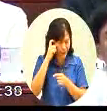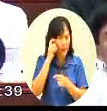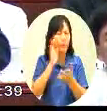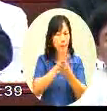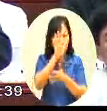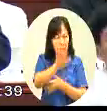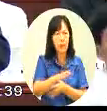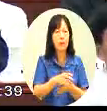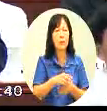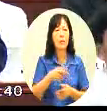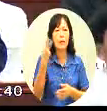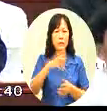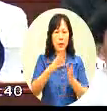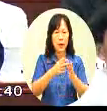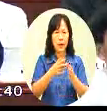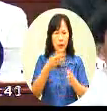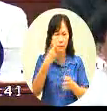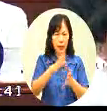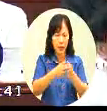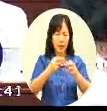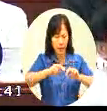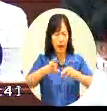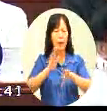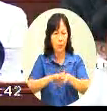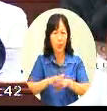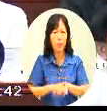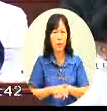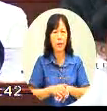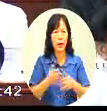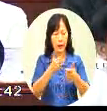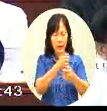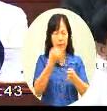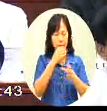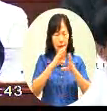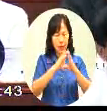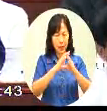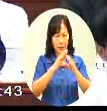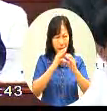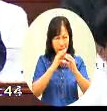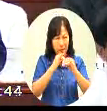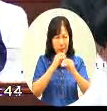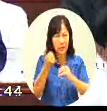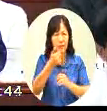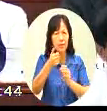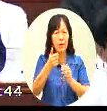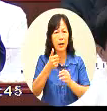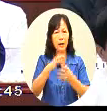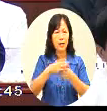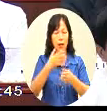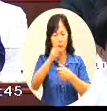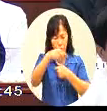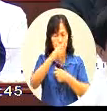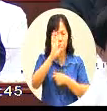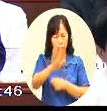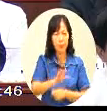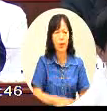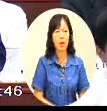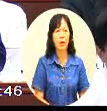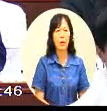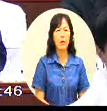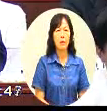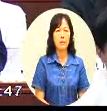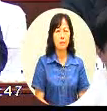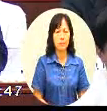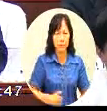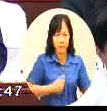那来做必要的调整。那我们感谢萧议员的这个指导了哈。那么的确